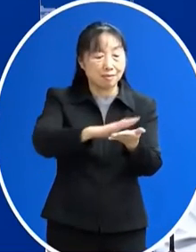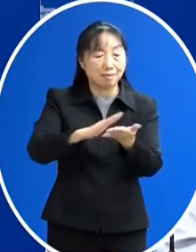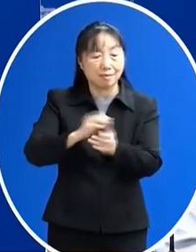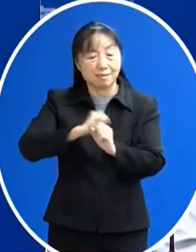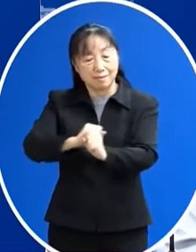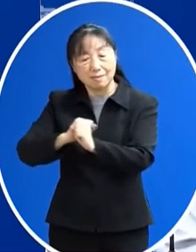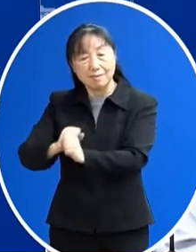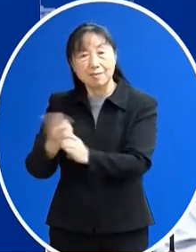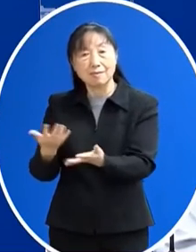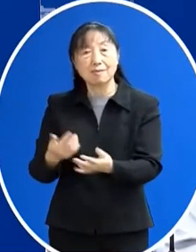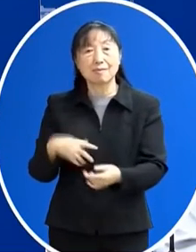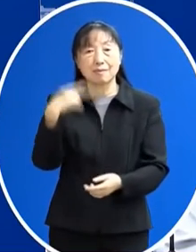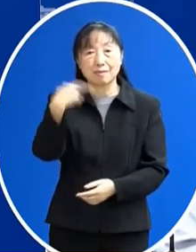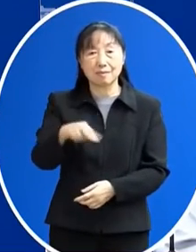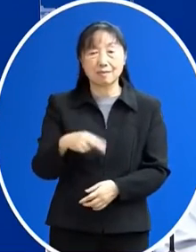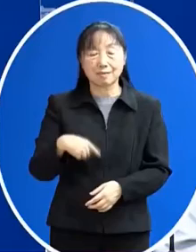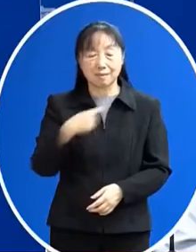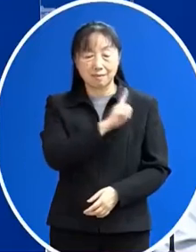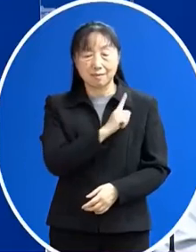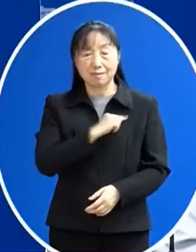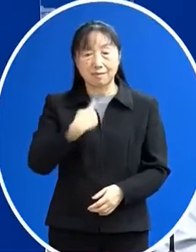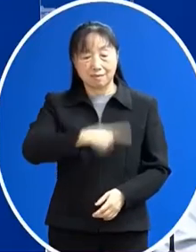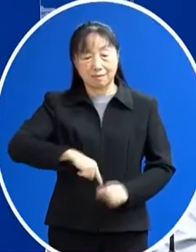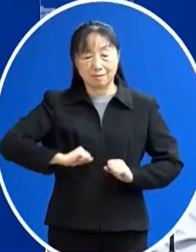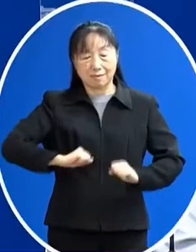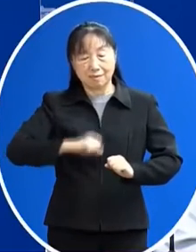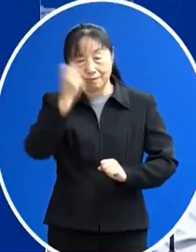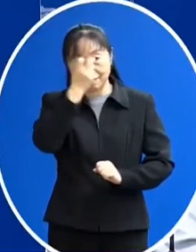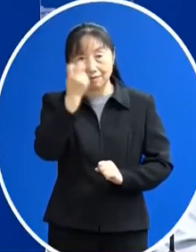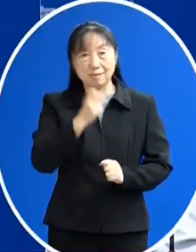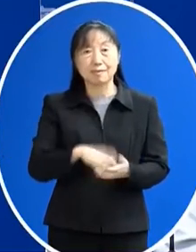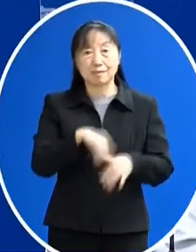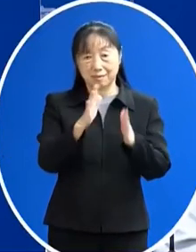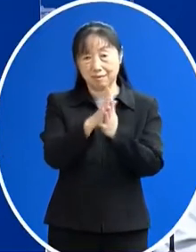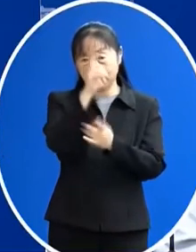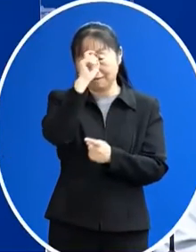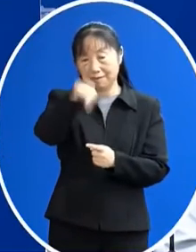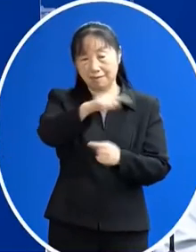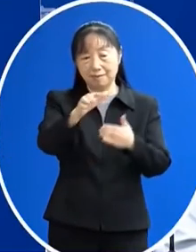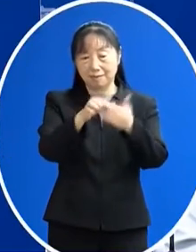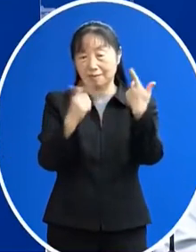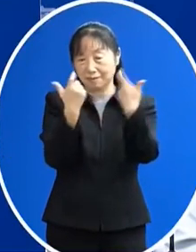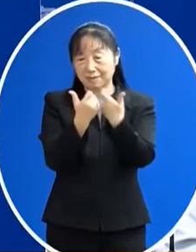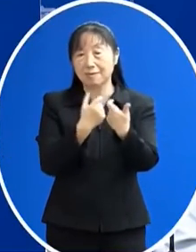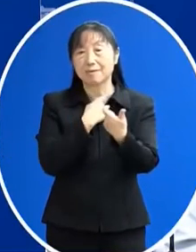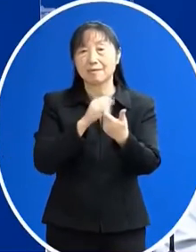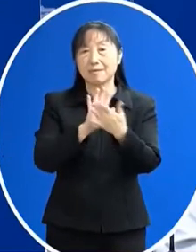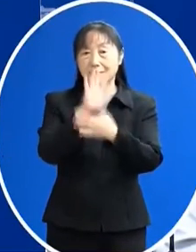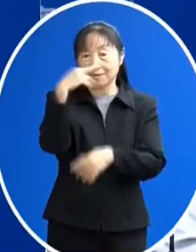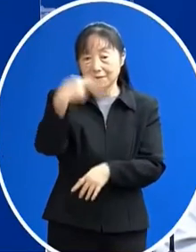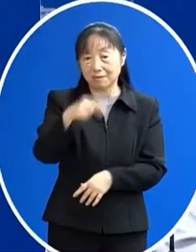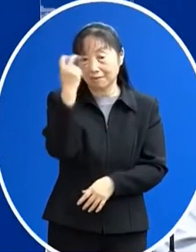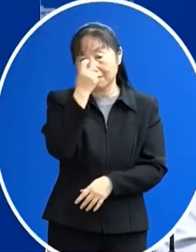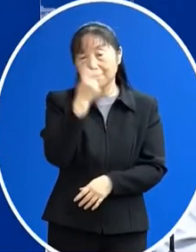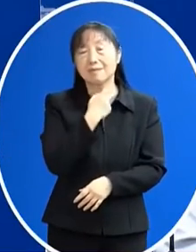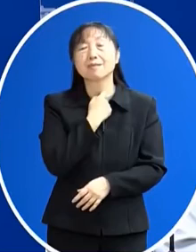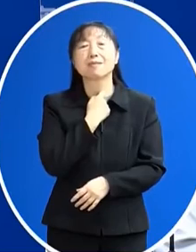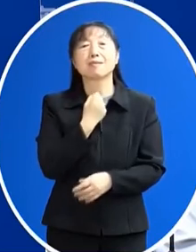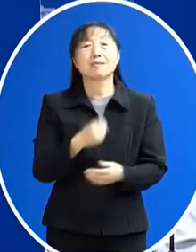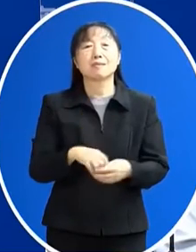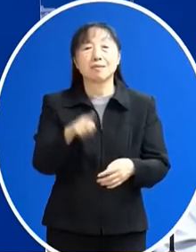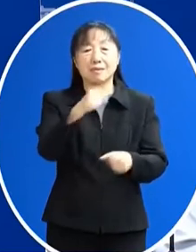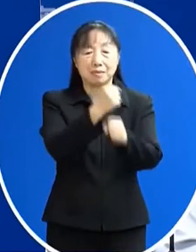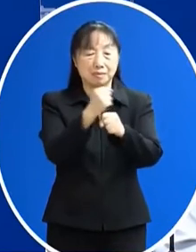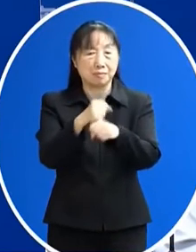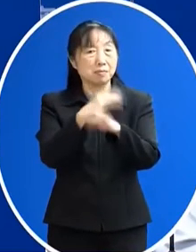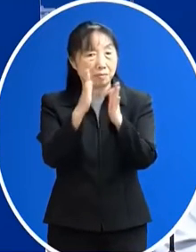作，还有这个健康监测，那当然也希望他们能够配合这个后续的这个筛检，在这些作